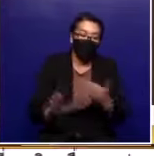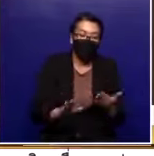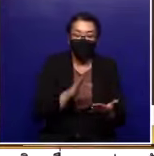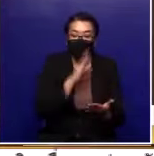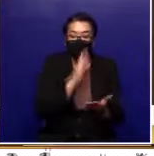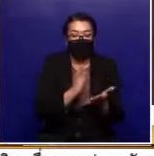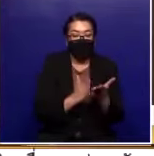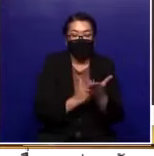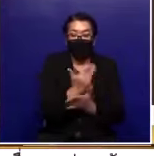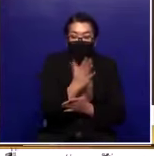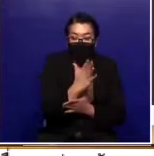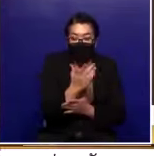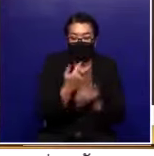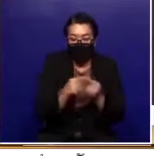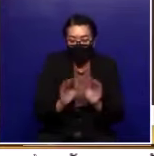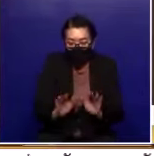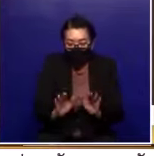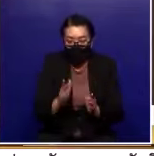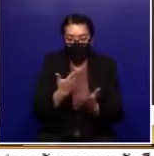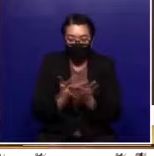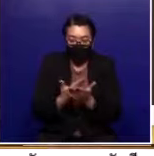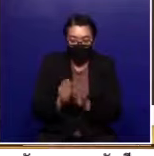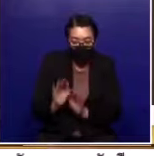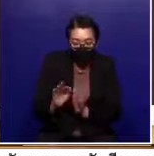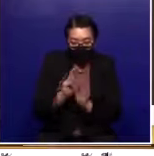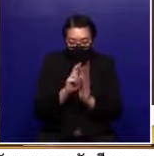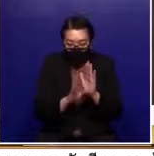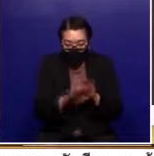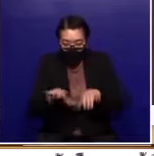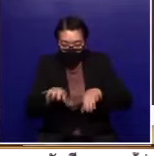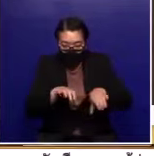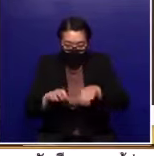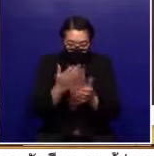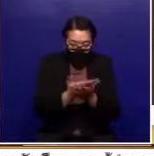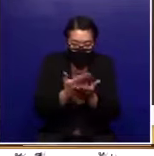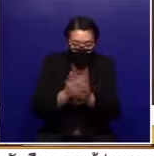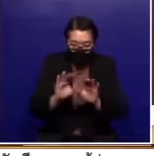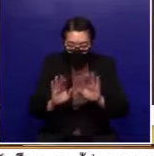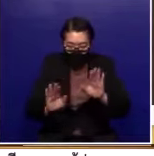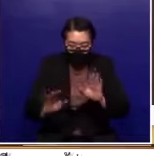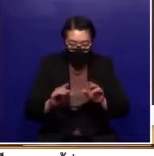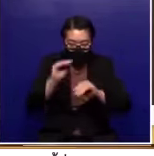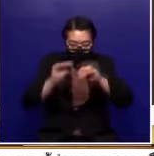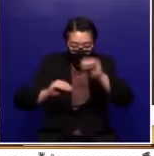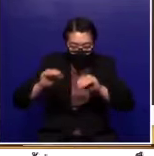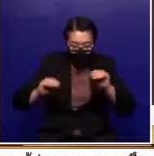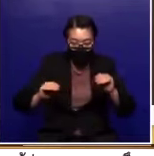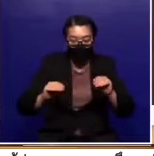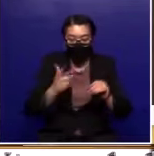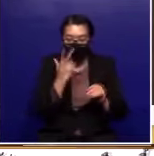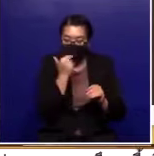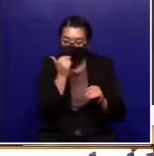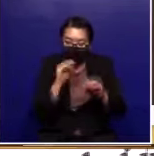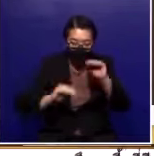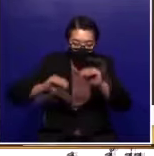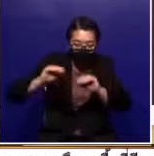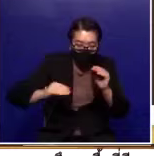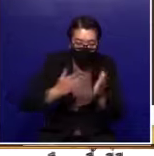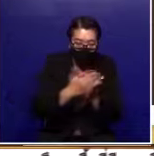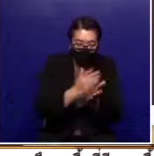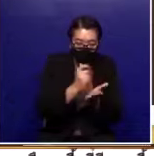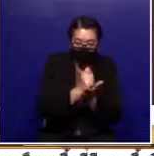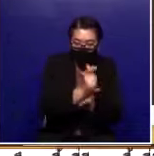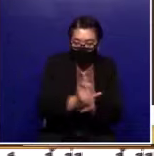อเก็บไว้และใช้จ่ายอย่างมีระบบอันไหนที่เราจะเลือกกันท่านประธานครับงบกลาโห